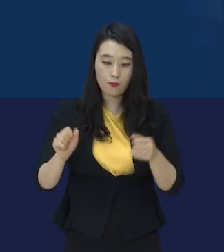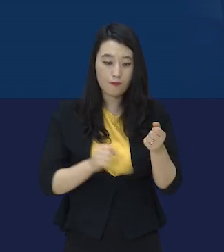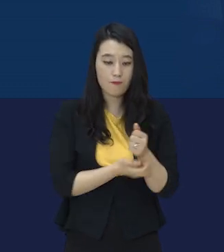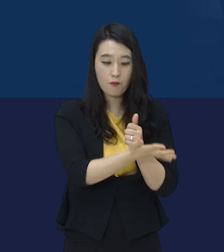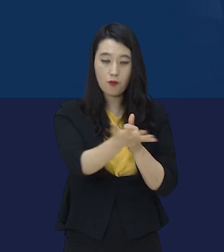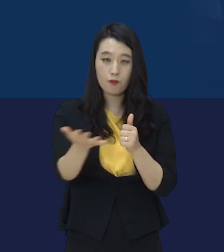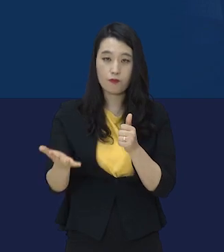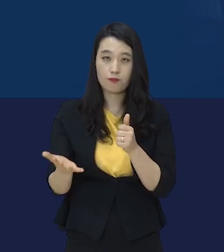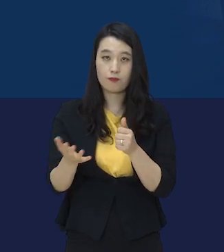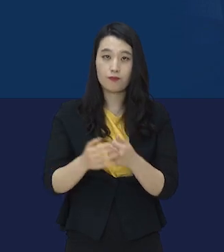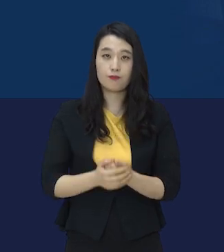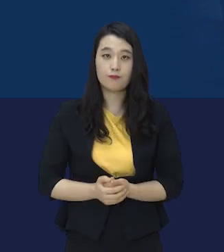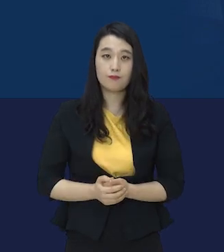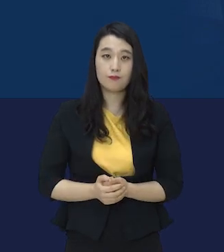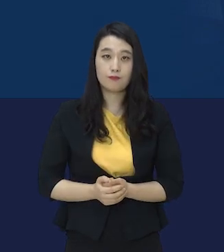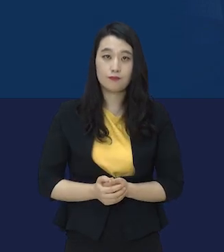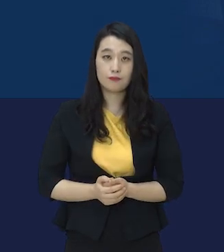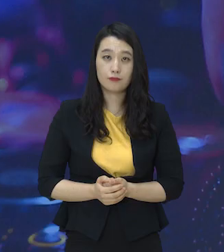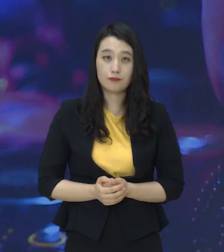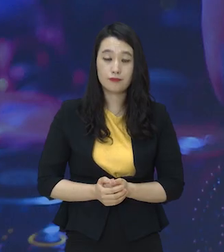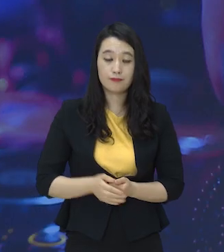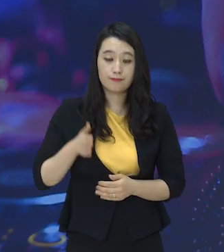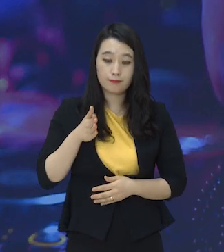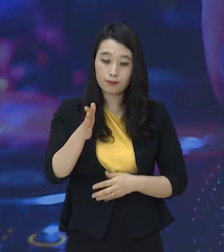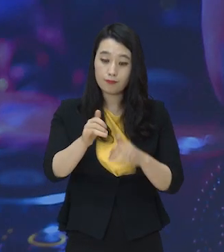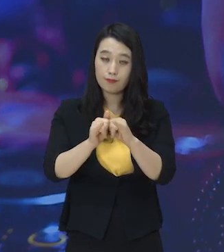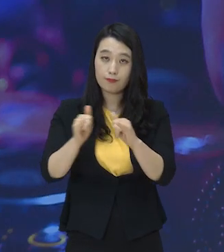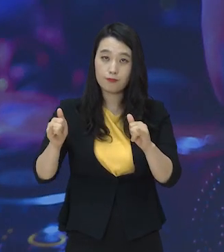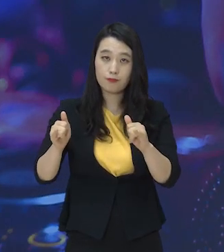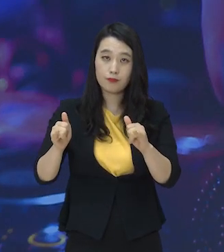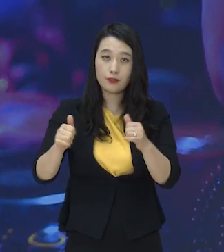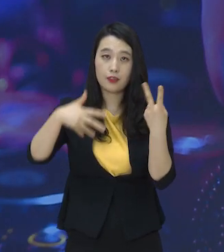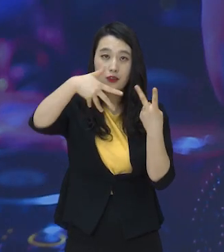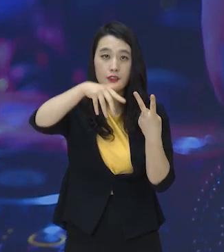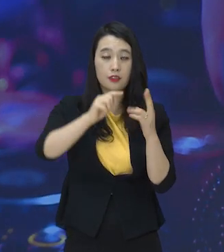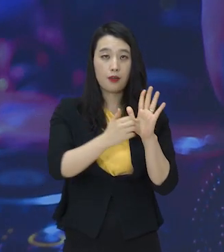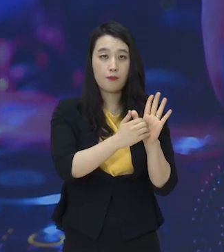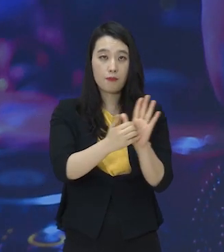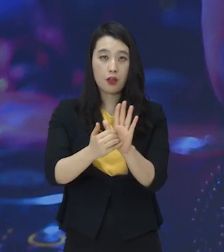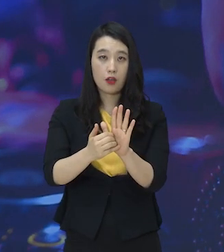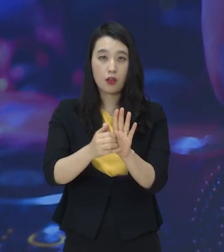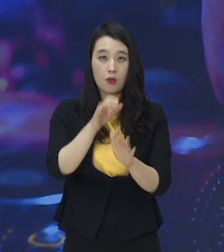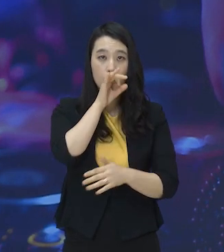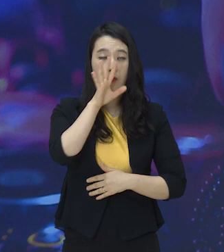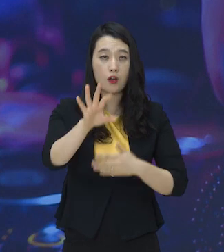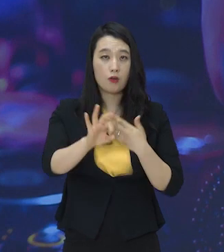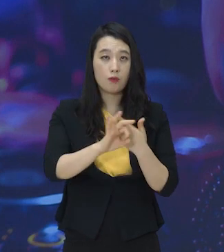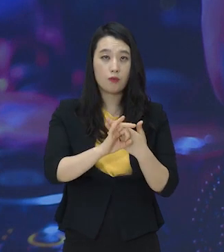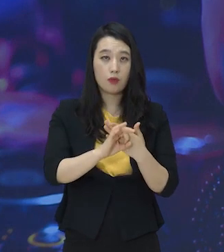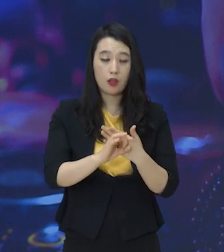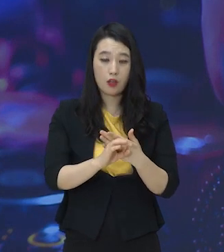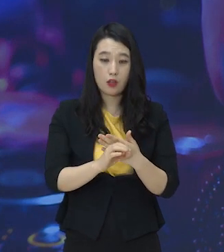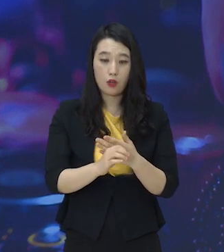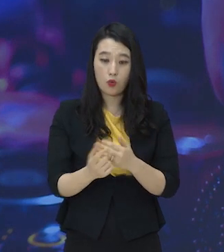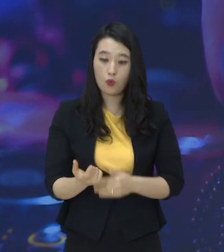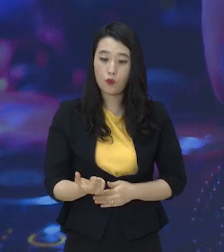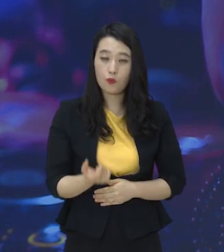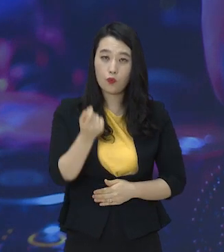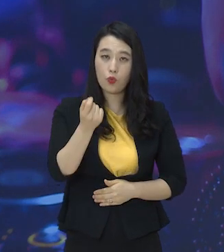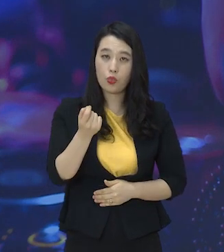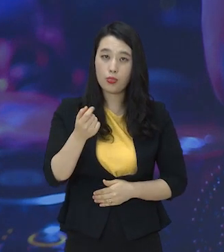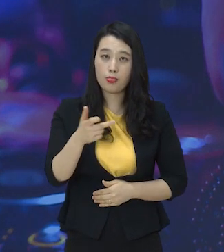있는 양상입니다. 전문가들은 2차 유행을 차단하지 못할 경우 가까운 시일에 더